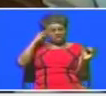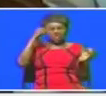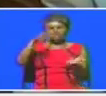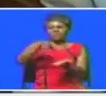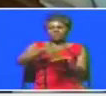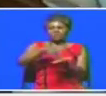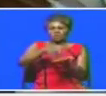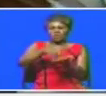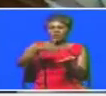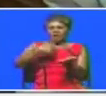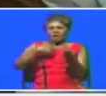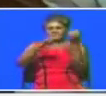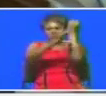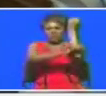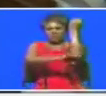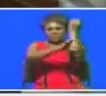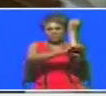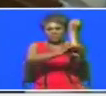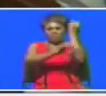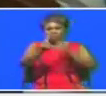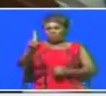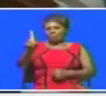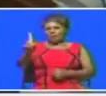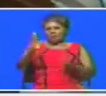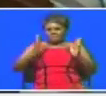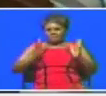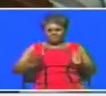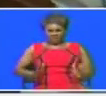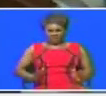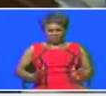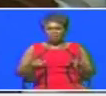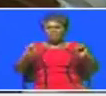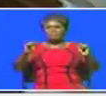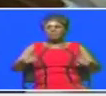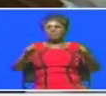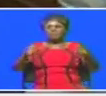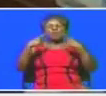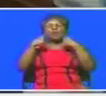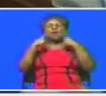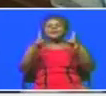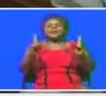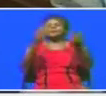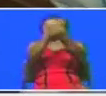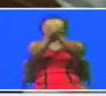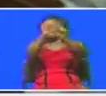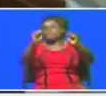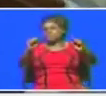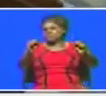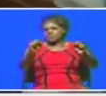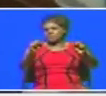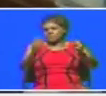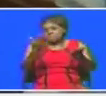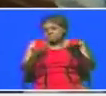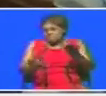where we have a country where only one individual can announce the presidential results and for whatever